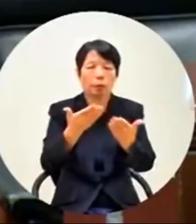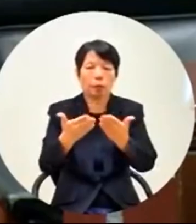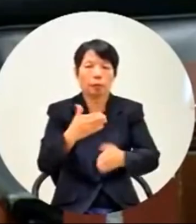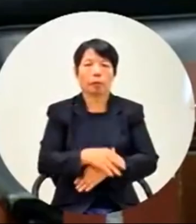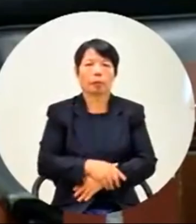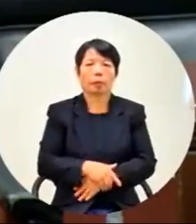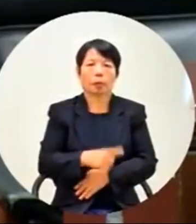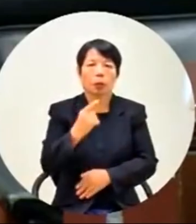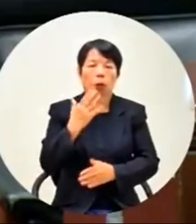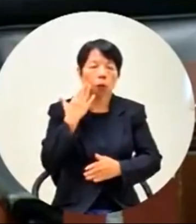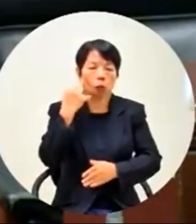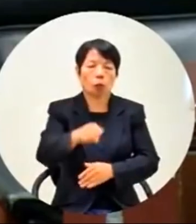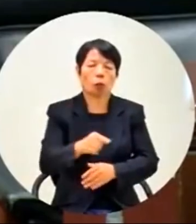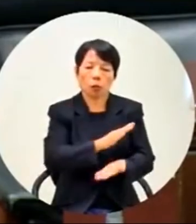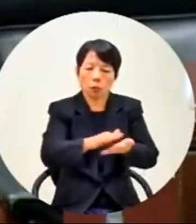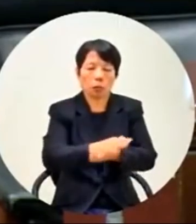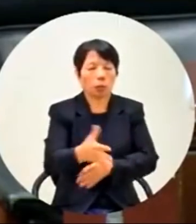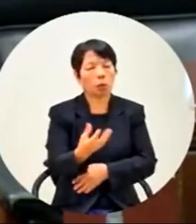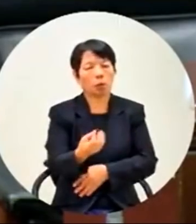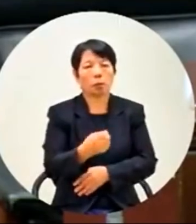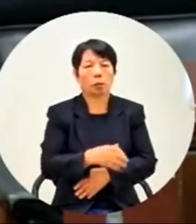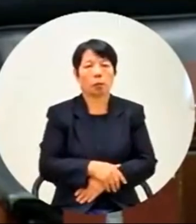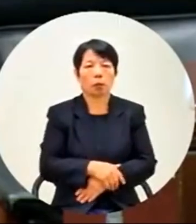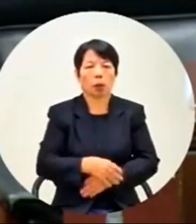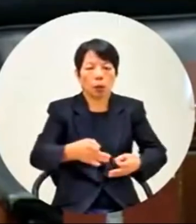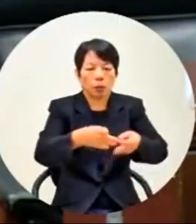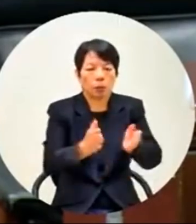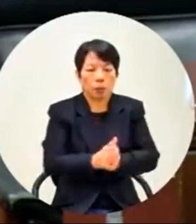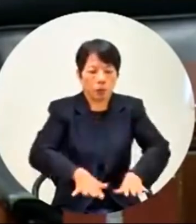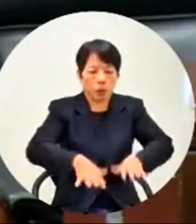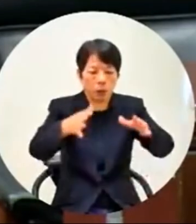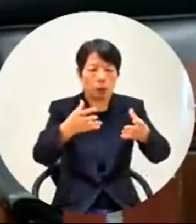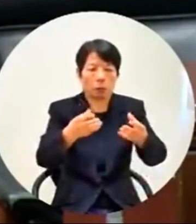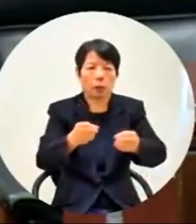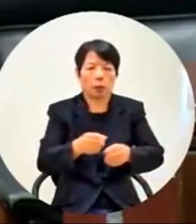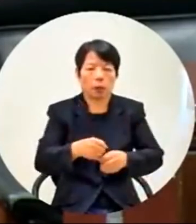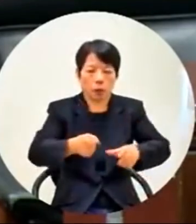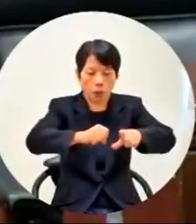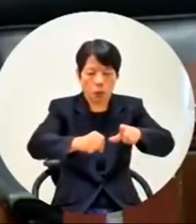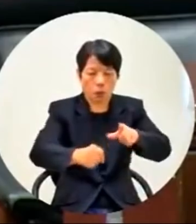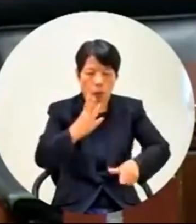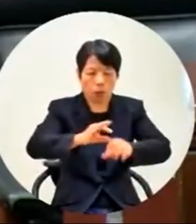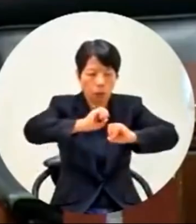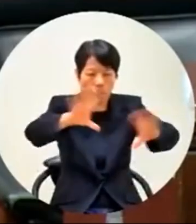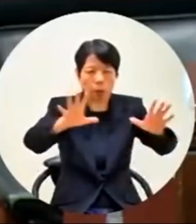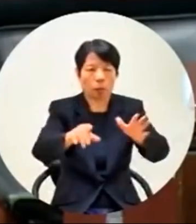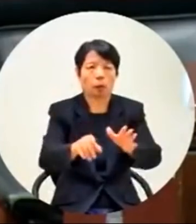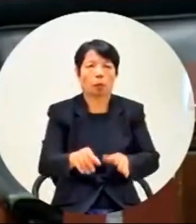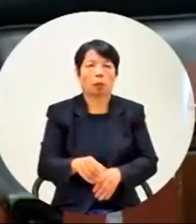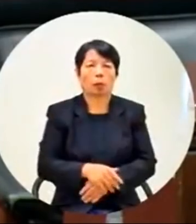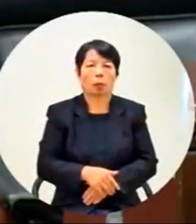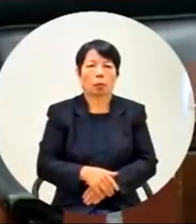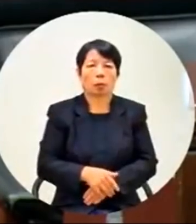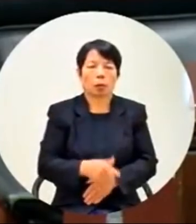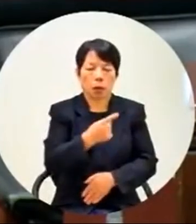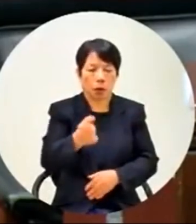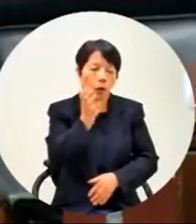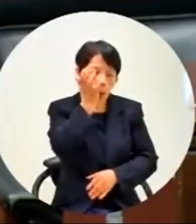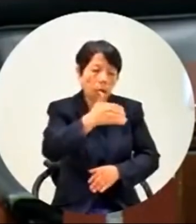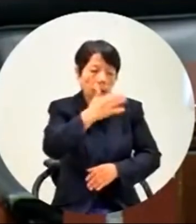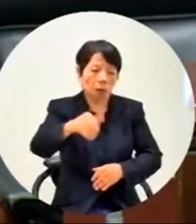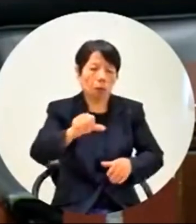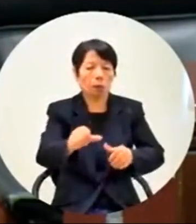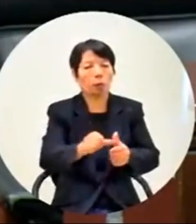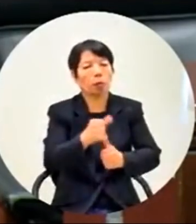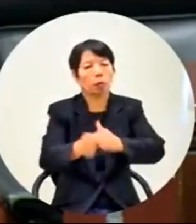你没有办法及时解决淹水的问题，那你就要公开这个资讯，尤其是我们冈山五甲尾